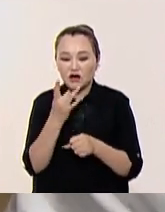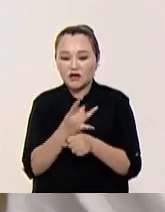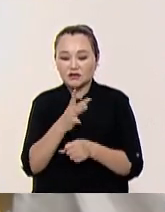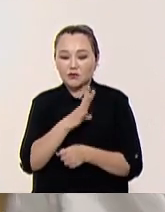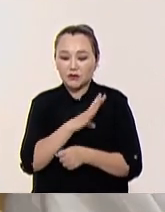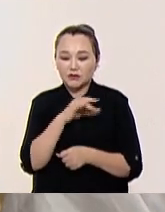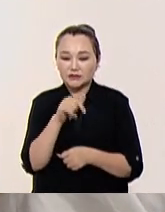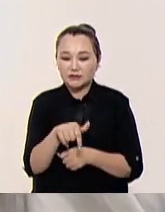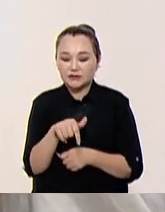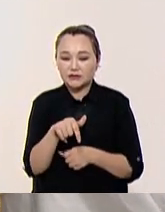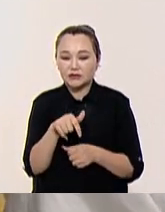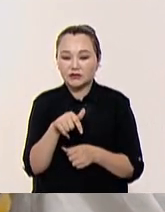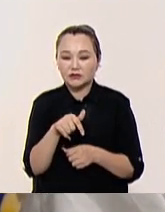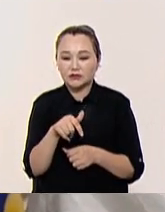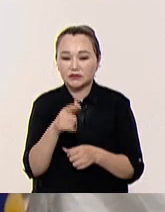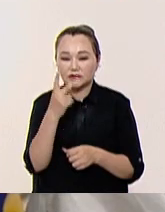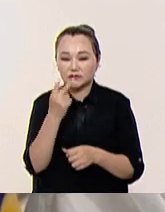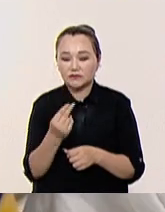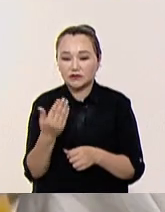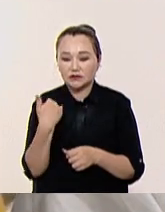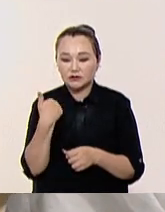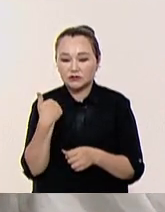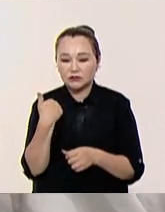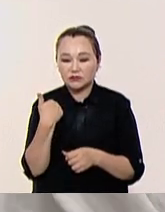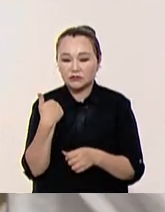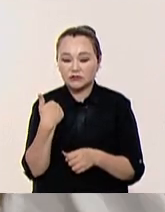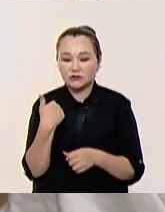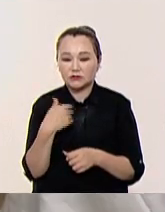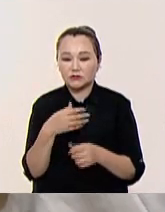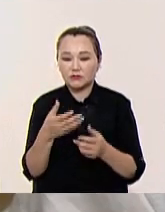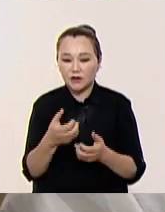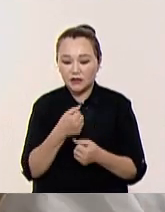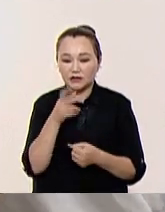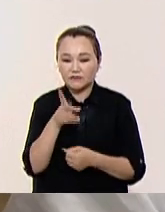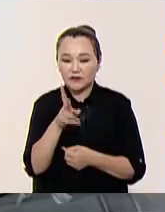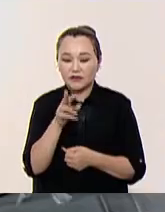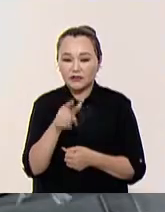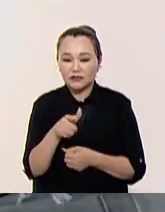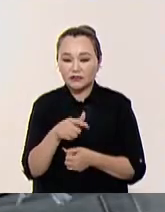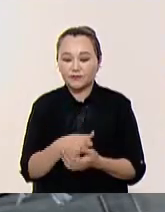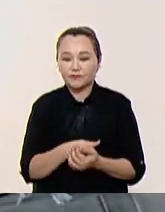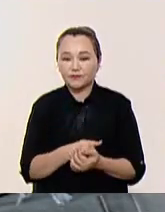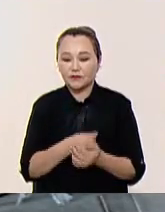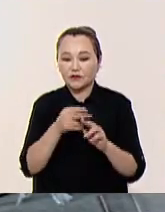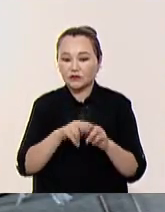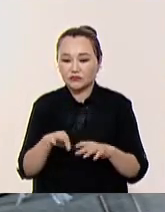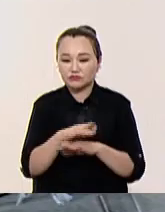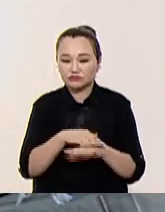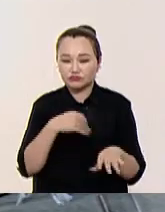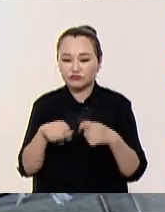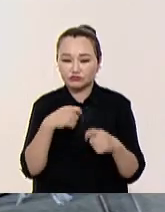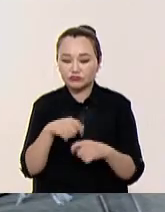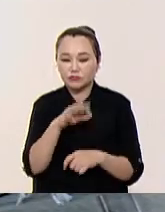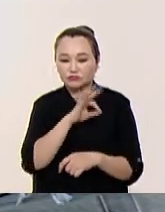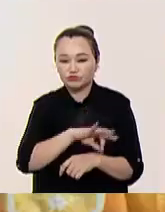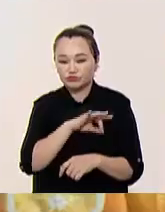вот где-то дня два назад. Брали по два этих. Мұндай дүрбеленді пайдаланған